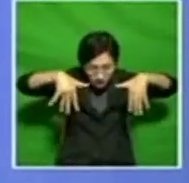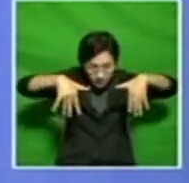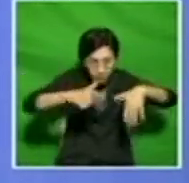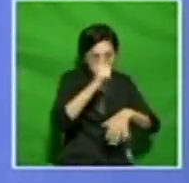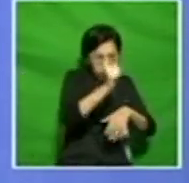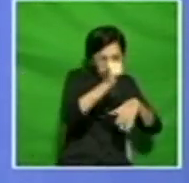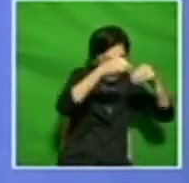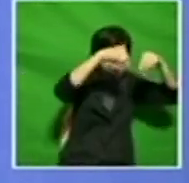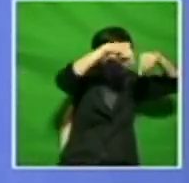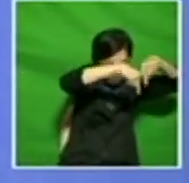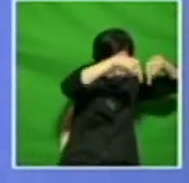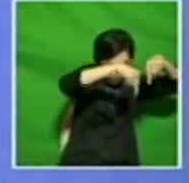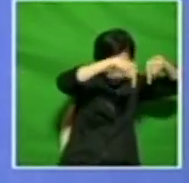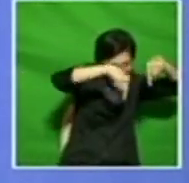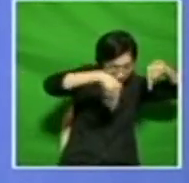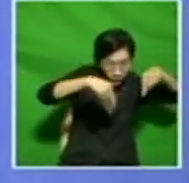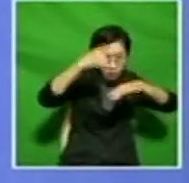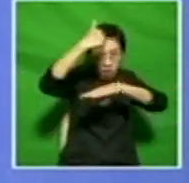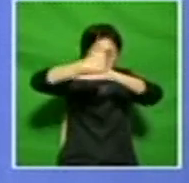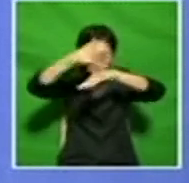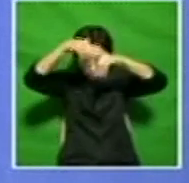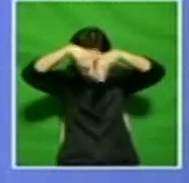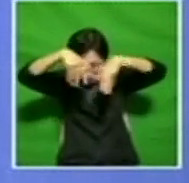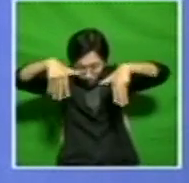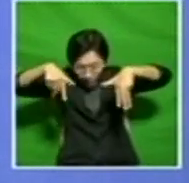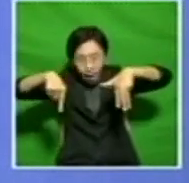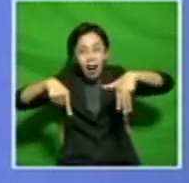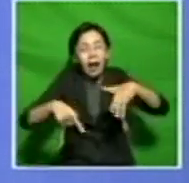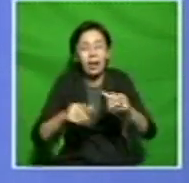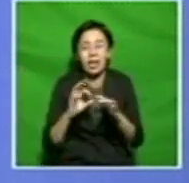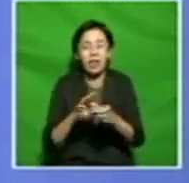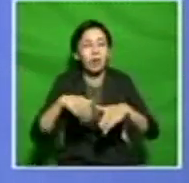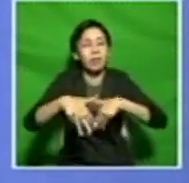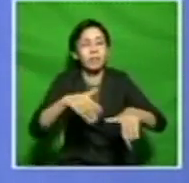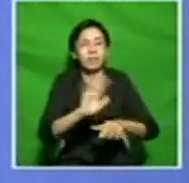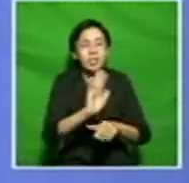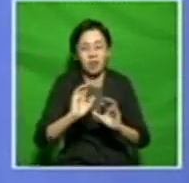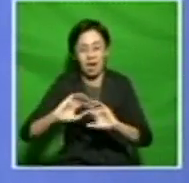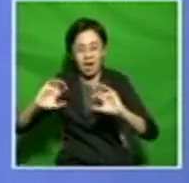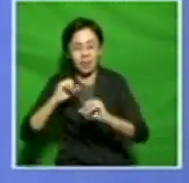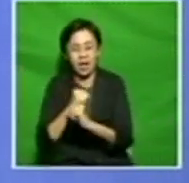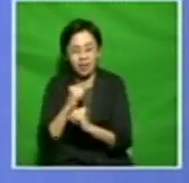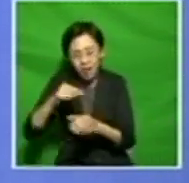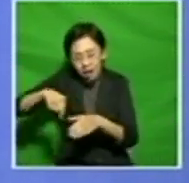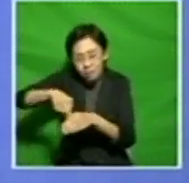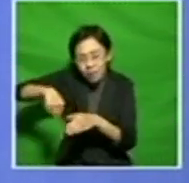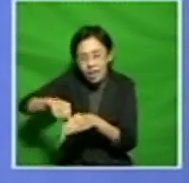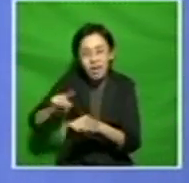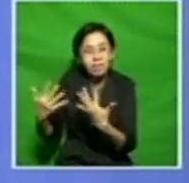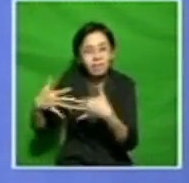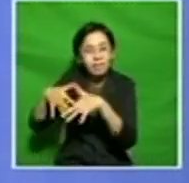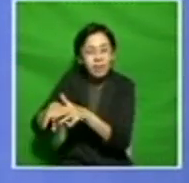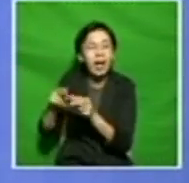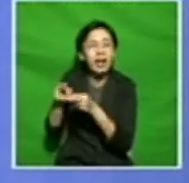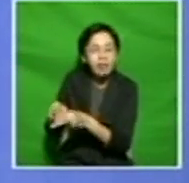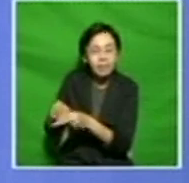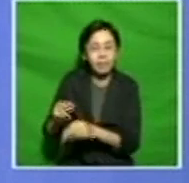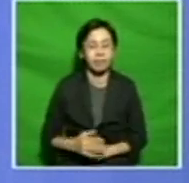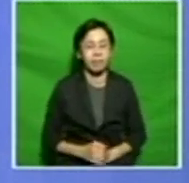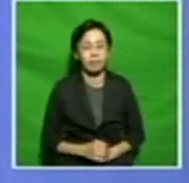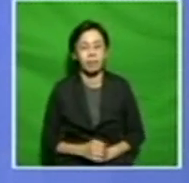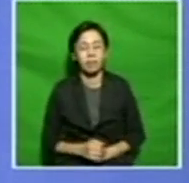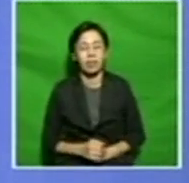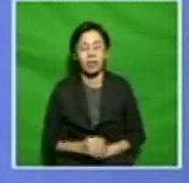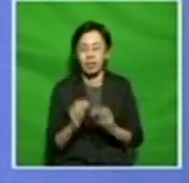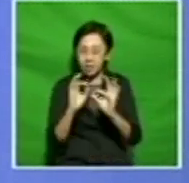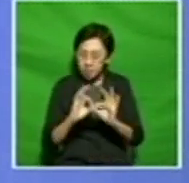การไม่ได้เกี่ยวพันกับประชาชนเกี่ยวกับราชการกันเองคำสั่งที่สำคัญ